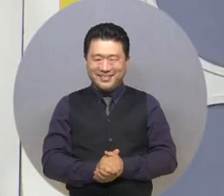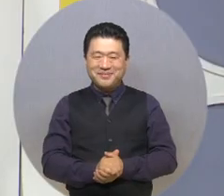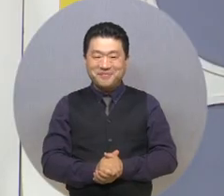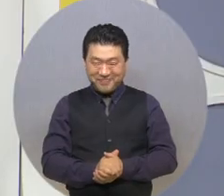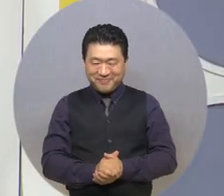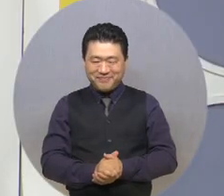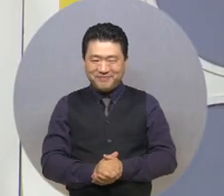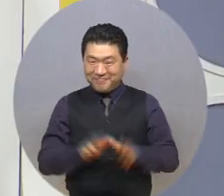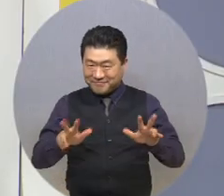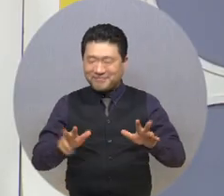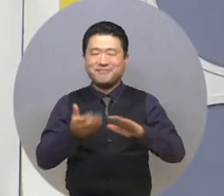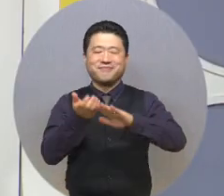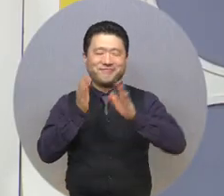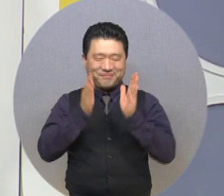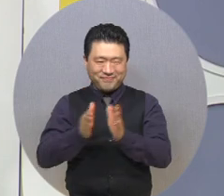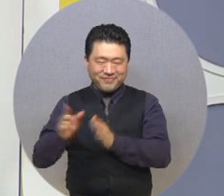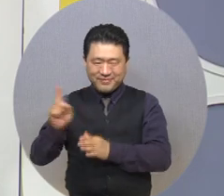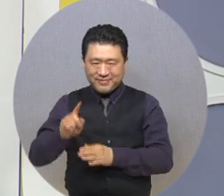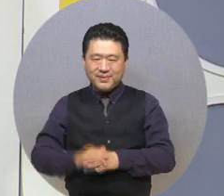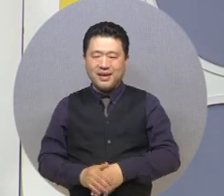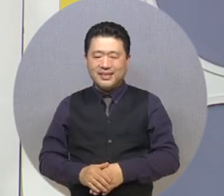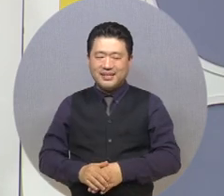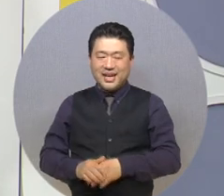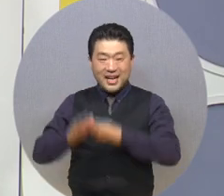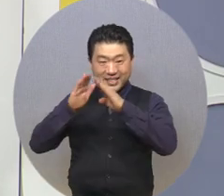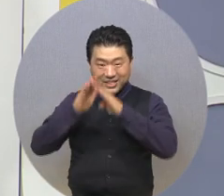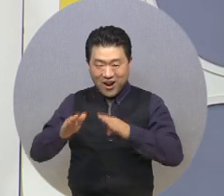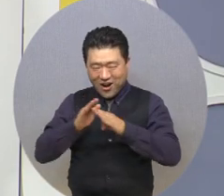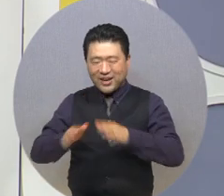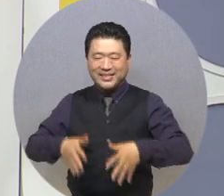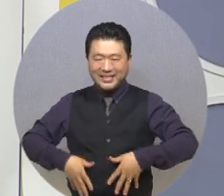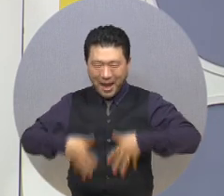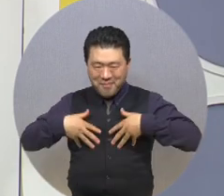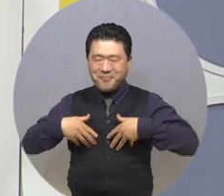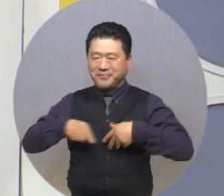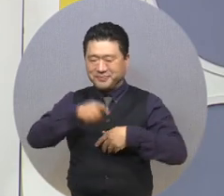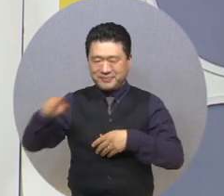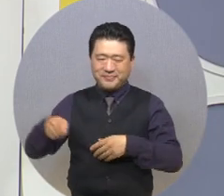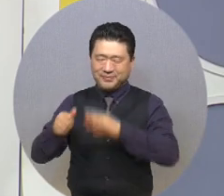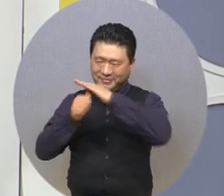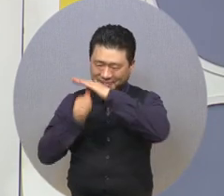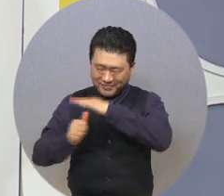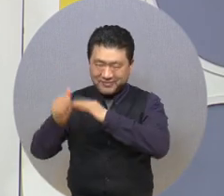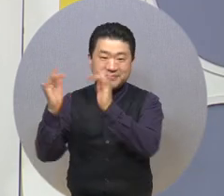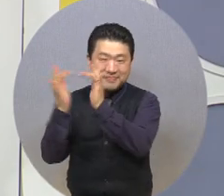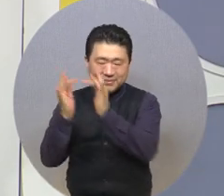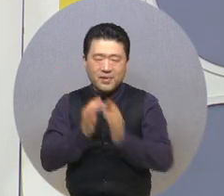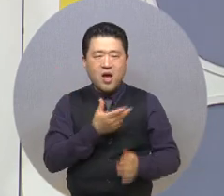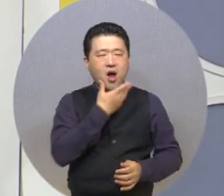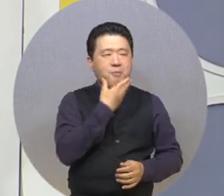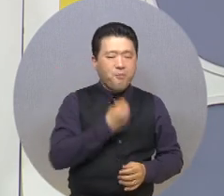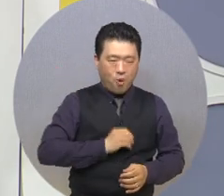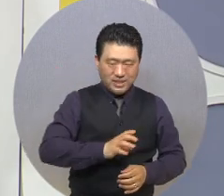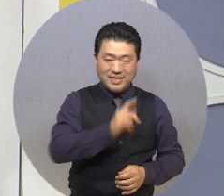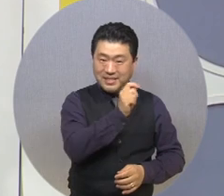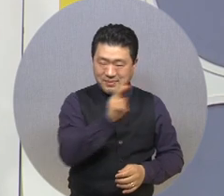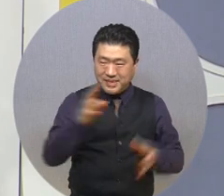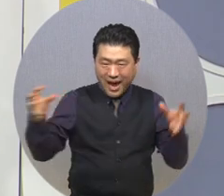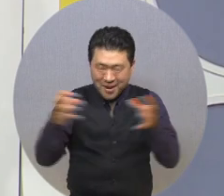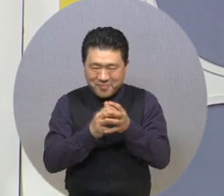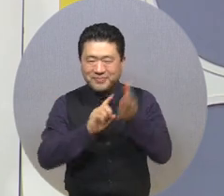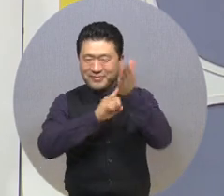그래서 준비했습니다. 전라남도와 복지TV가 함께하는 전라남도 대표 온라인 쇼핑몰 남도장터.